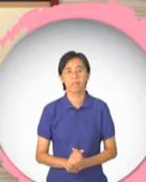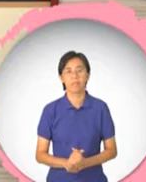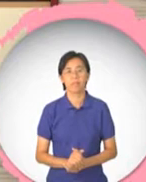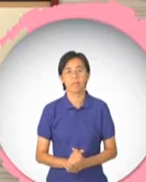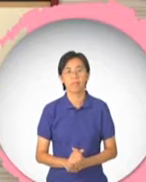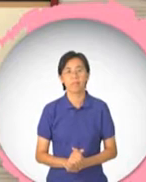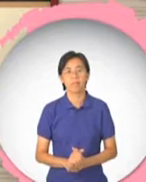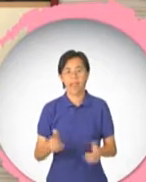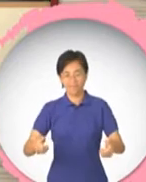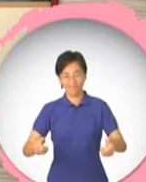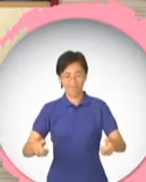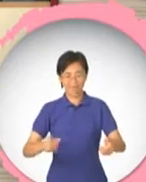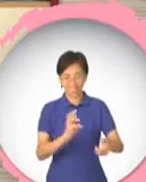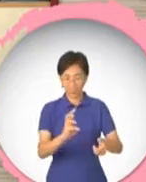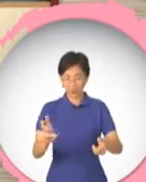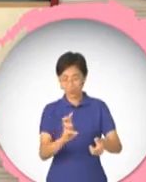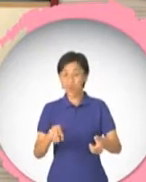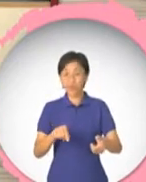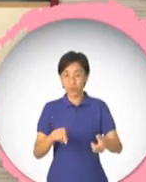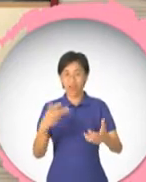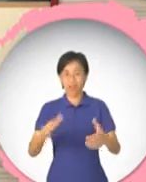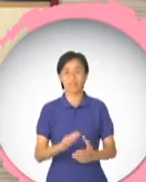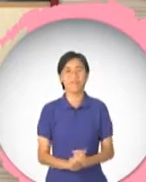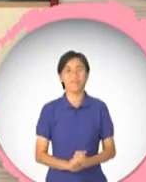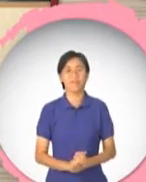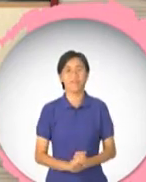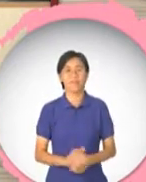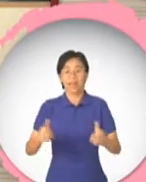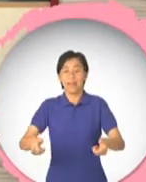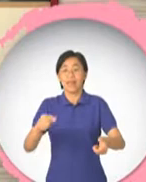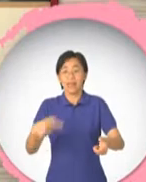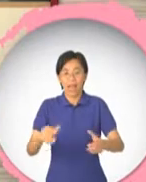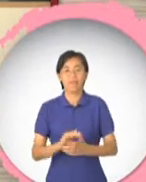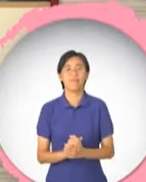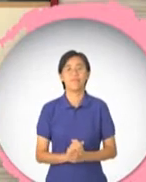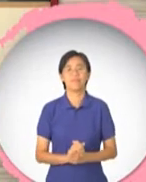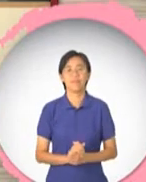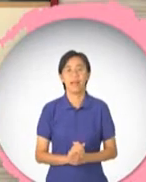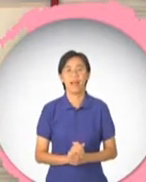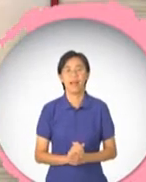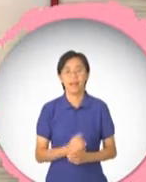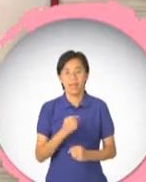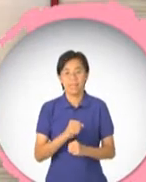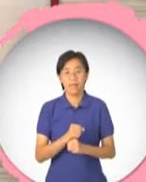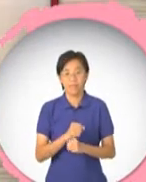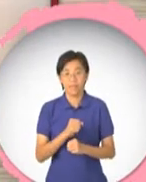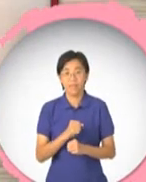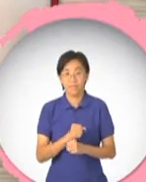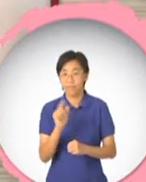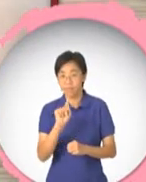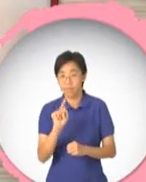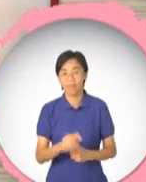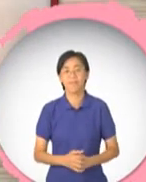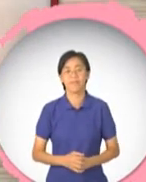เรียบร้อย ใช่ลักษณะแบบนี้นะคะแล้วเดี๋ยวเราก็เข้าสู่การทำรูปร่างนะคะ หลังจ